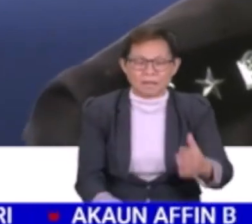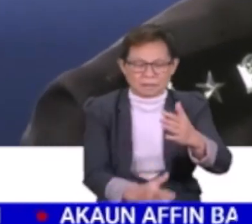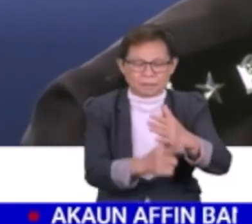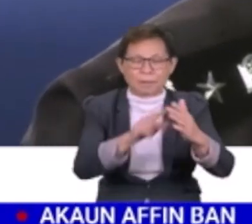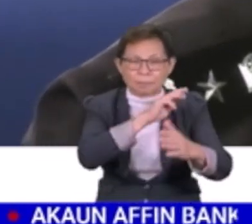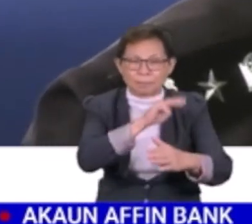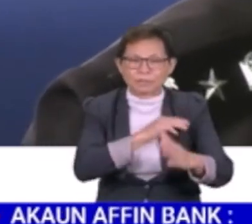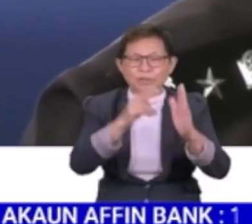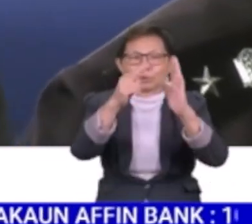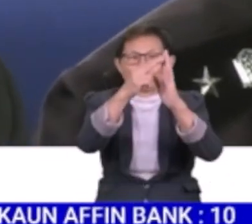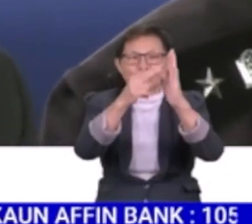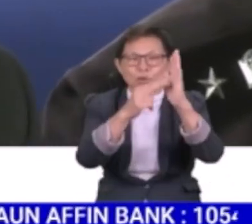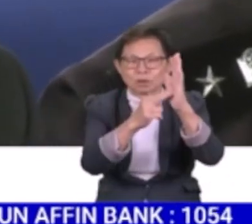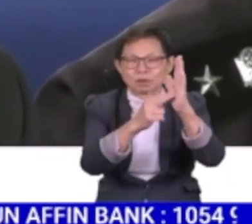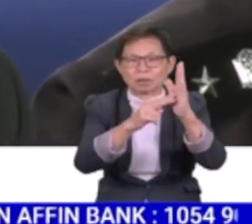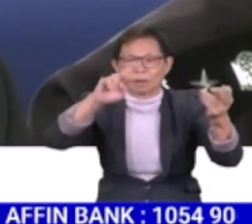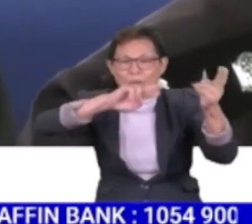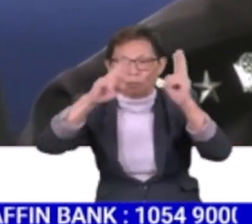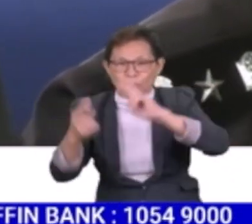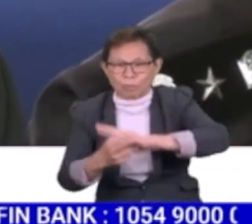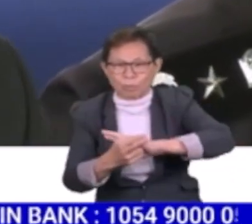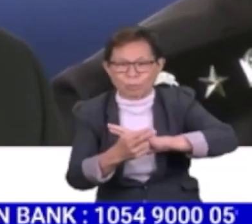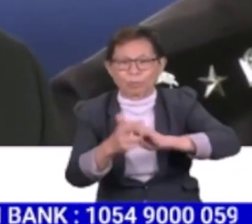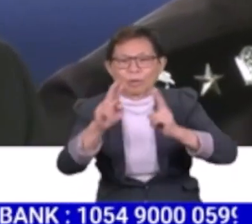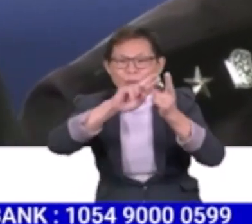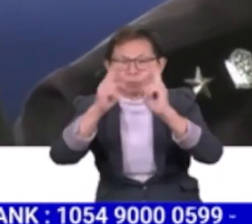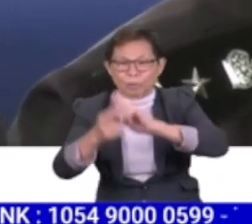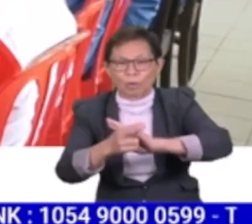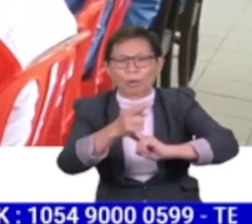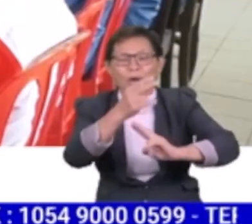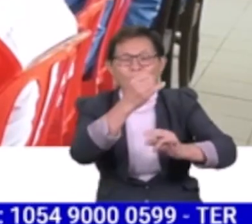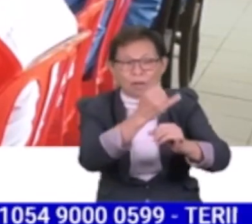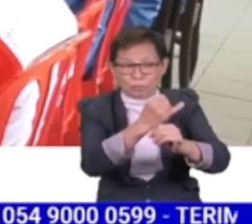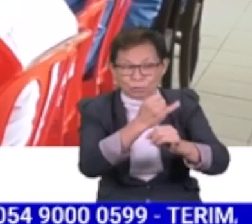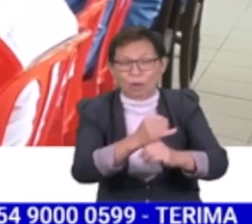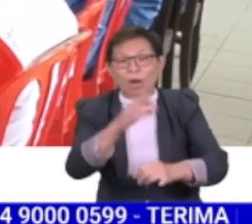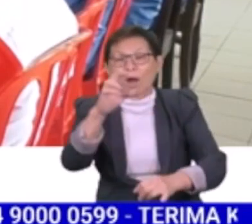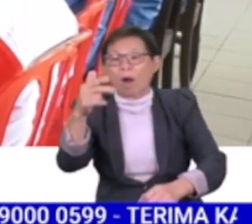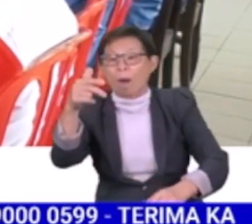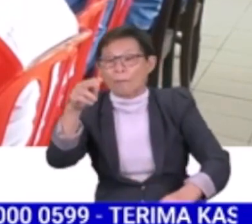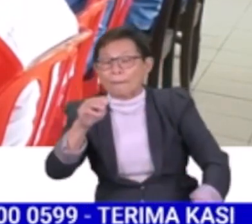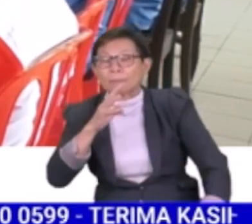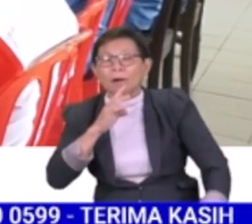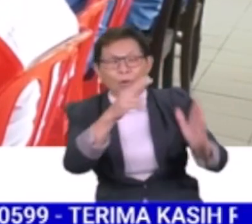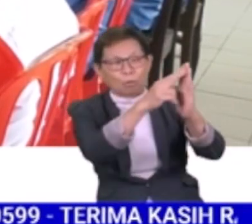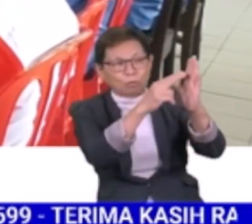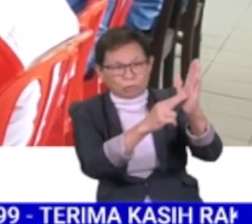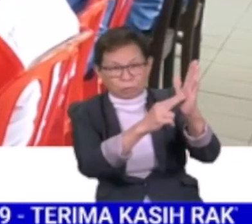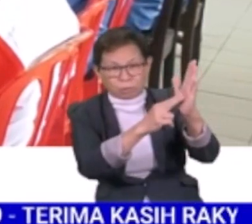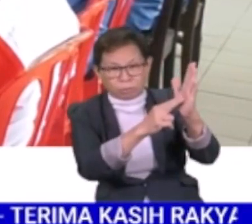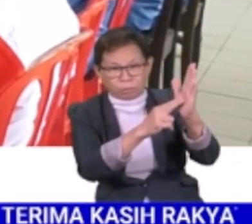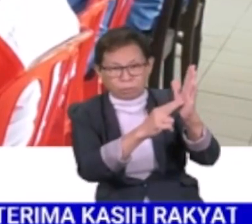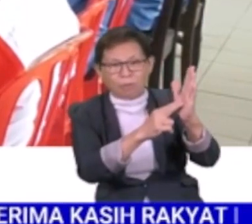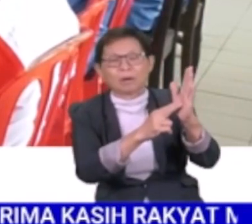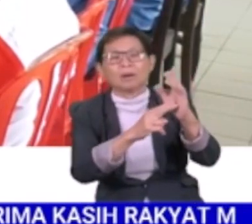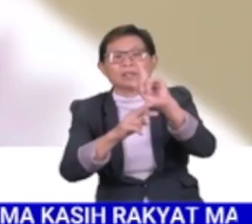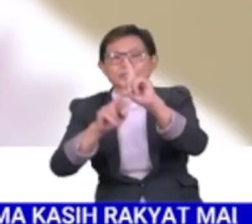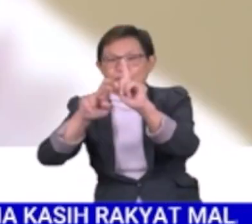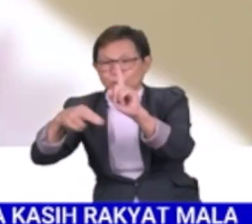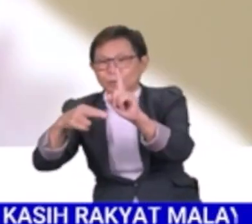undang-undang dan Reformasi institusi RAM kapal sing berkata undang-undang memberi kesan kepada